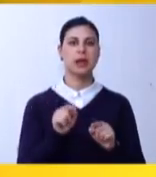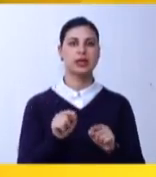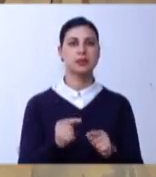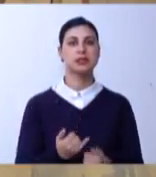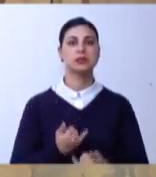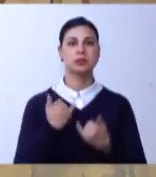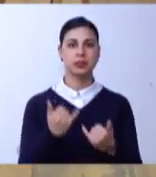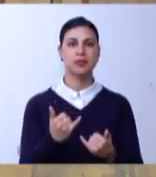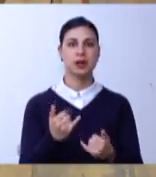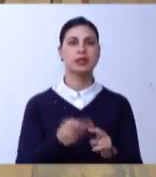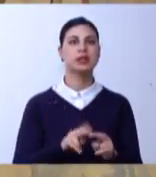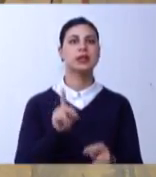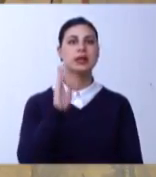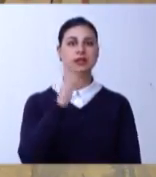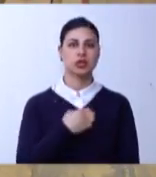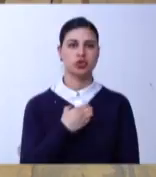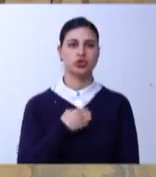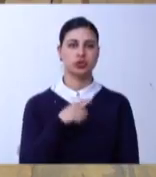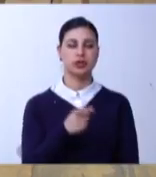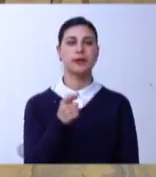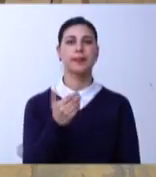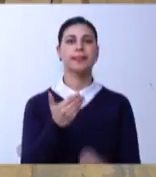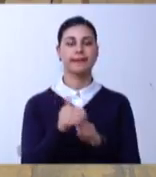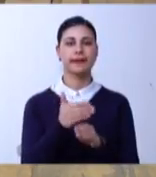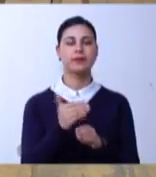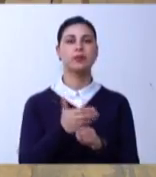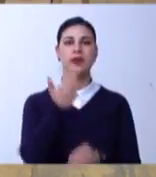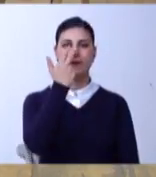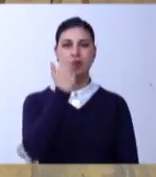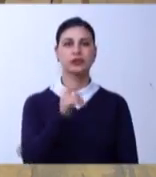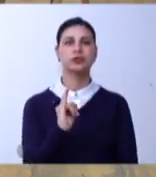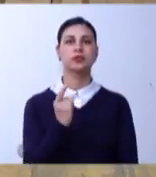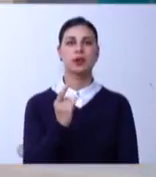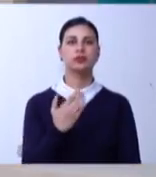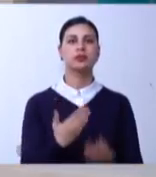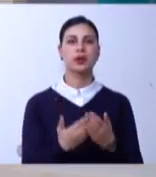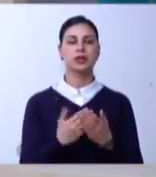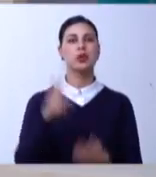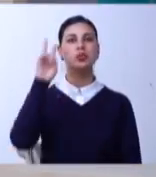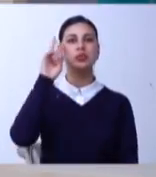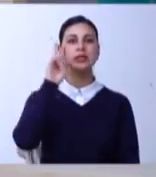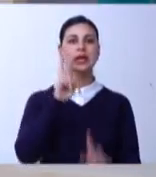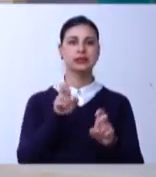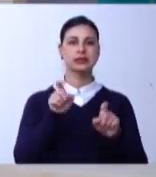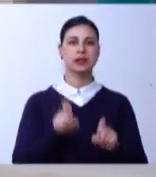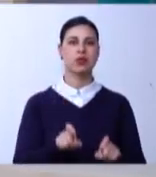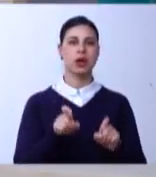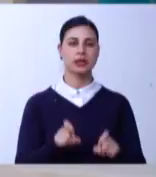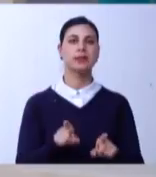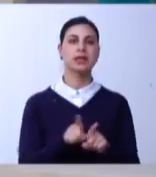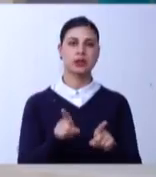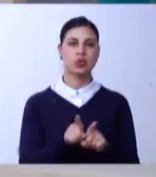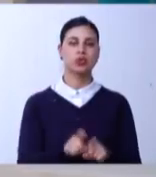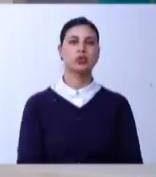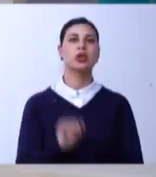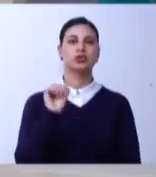ობიექტის მიმართ, რომელიც ამ ყველაფერს იწვევს, ხო? და ეტაპობრივად ვაჩვევთ ბავშვი მაგალითად უნიტაზის გამოყენებას, ხო?